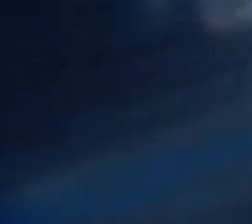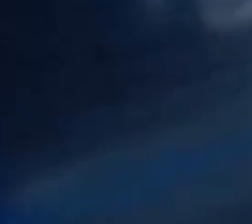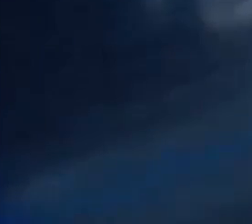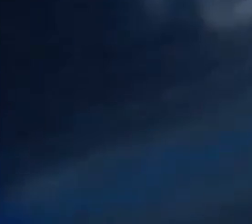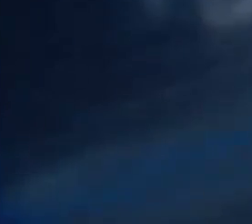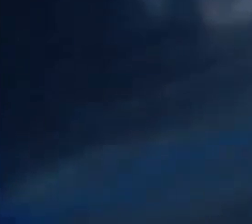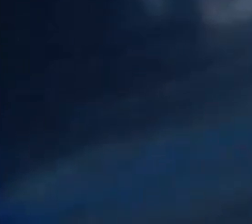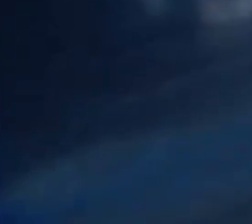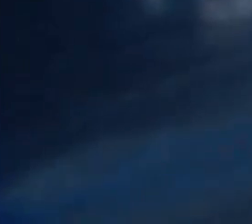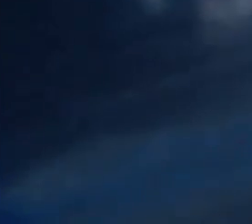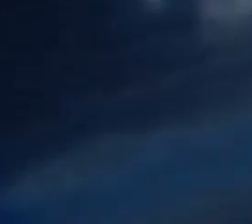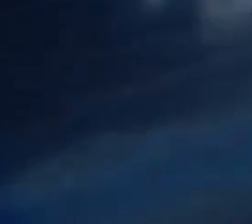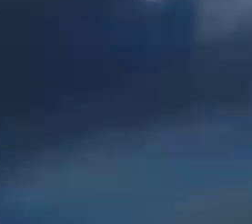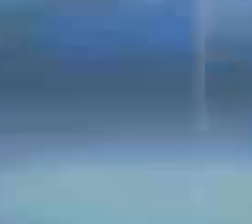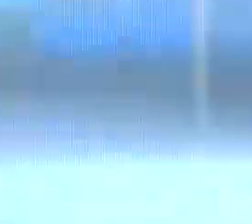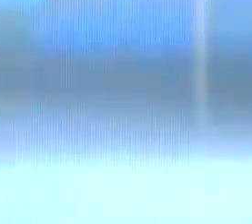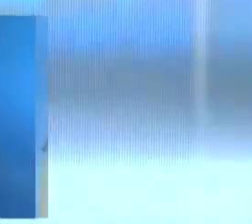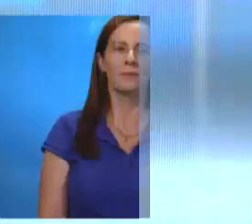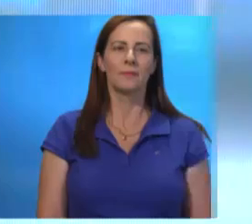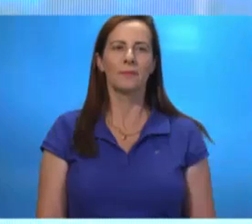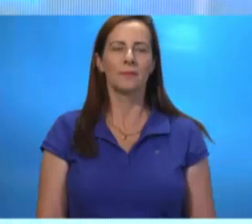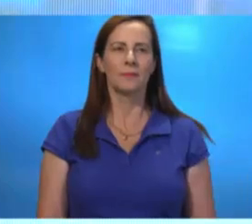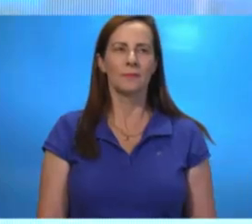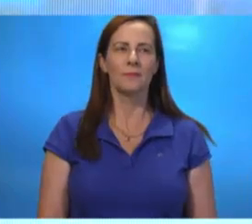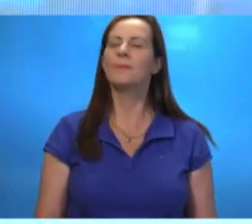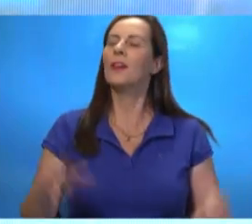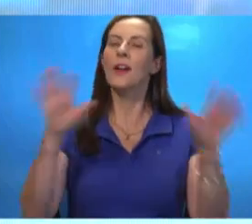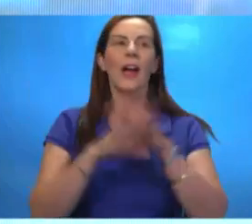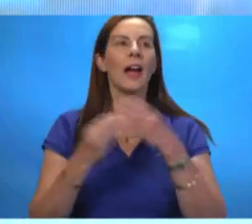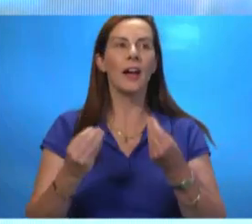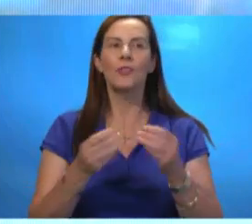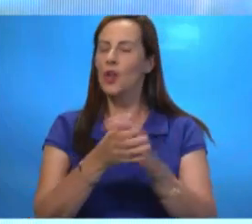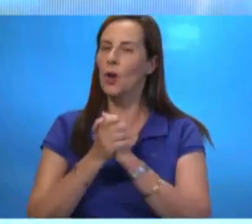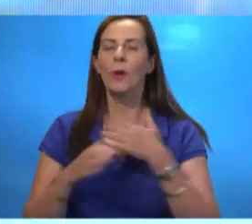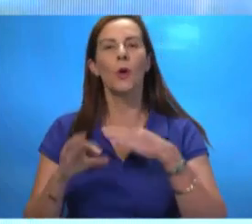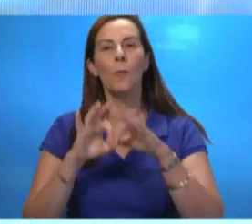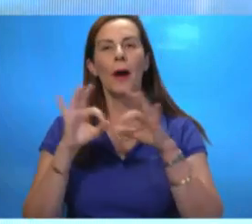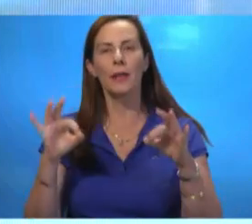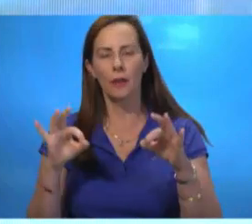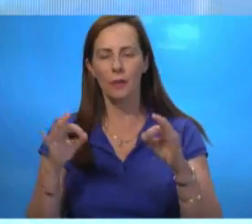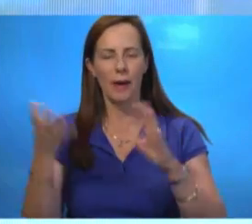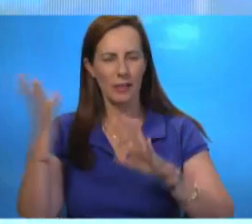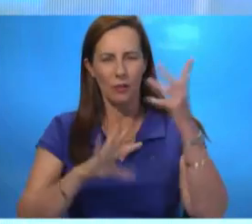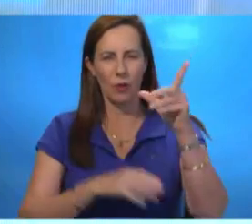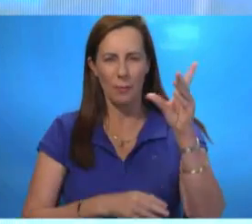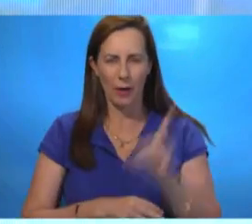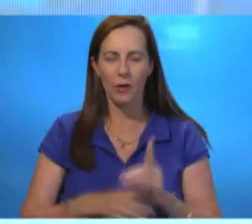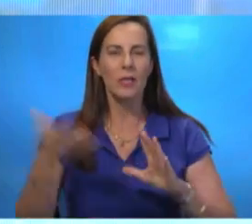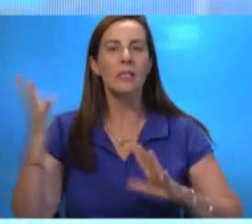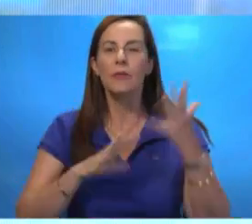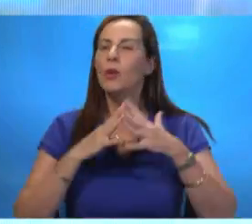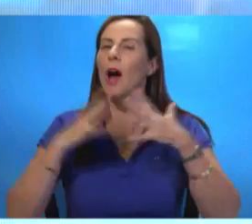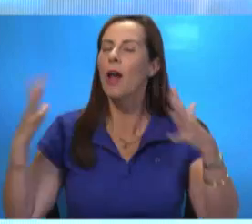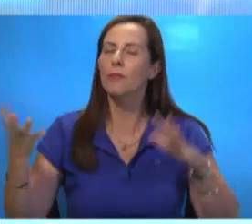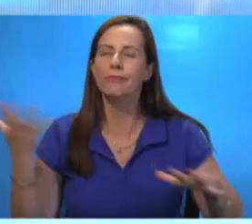עם גאולה אבן סער. ערב טוב ושלום רב לכם, אנחנו פותחים בטרור הדלקות בדרום, שריפות ענק